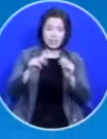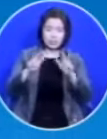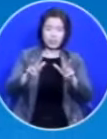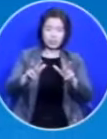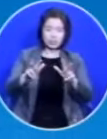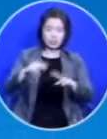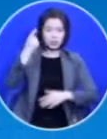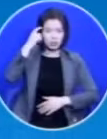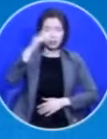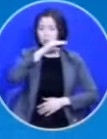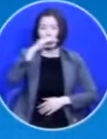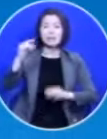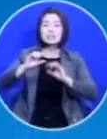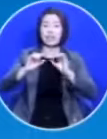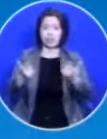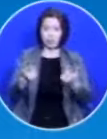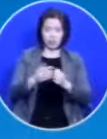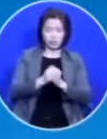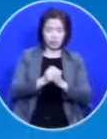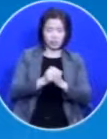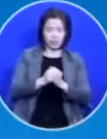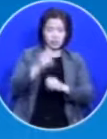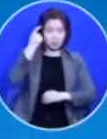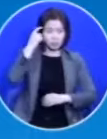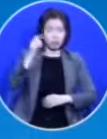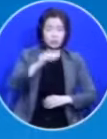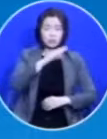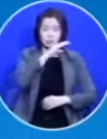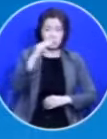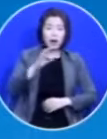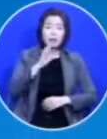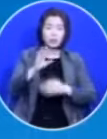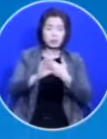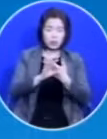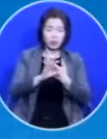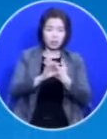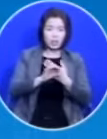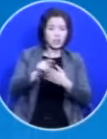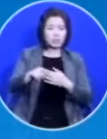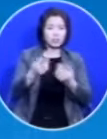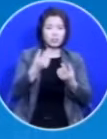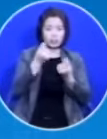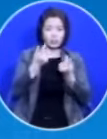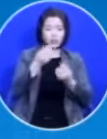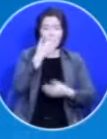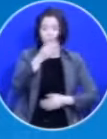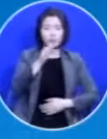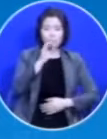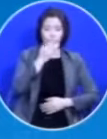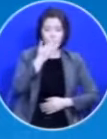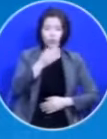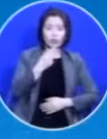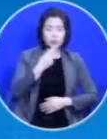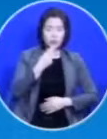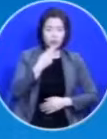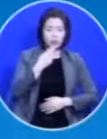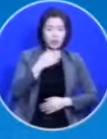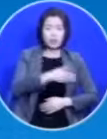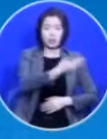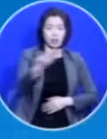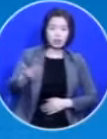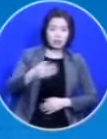제정신이 아닙니다 제정신이면 절대 그렇게 할 수가 없습니다 여러분 탕자